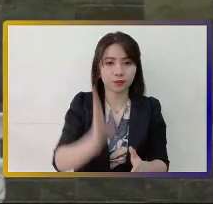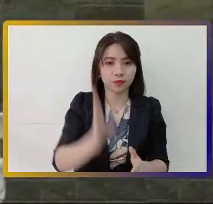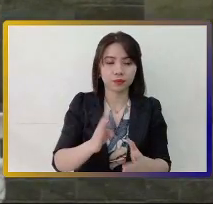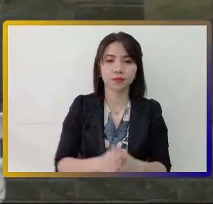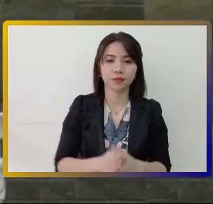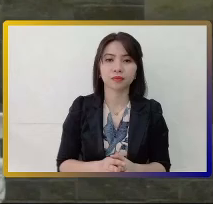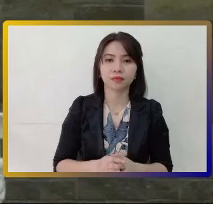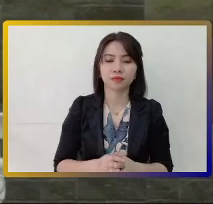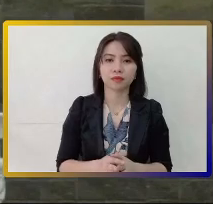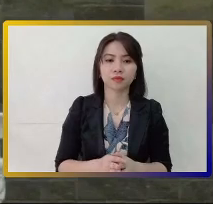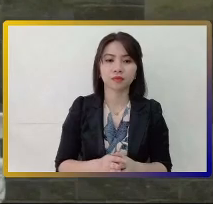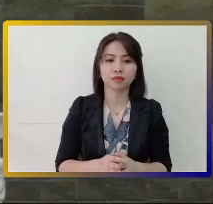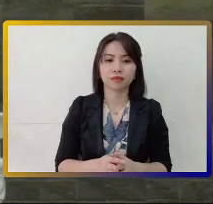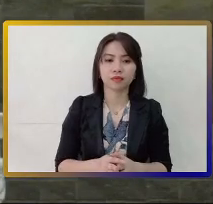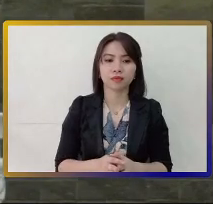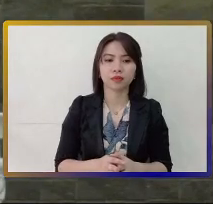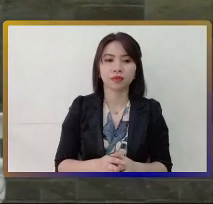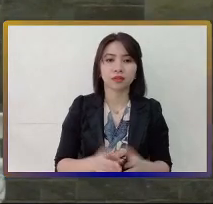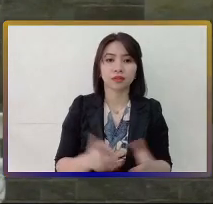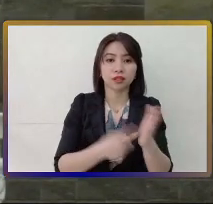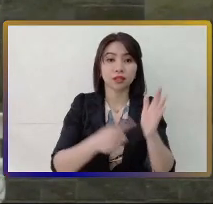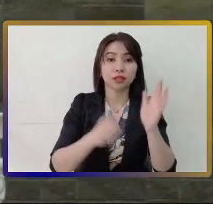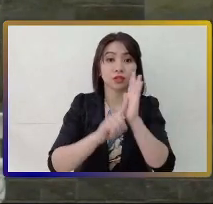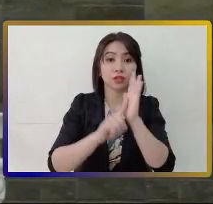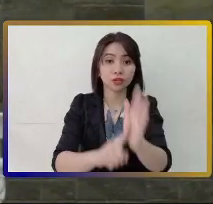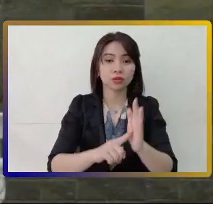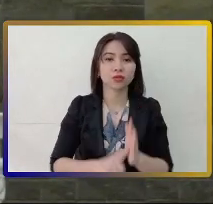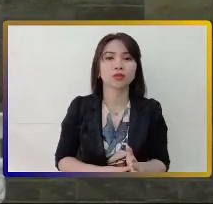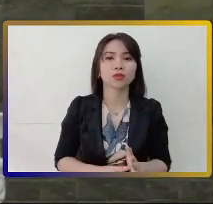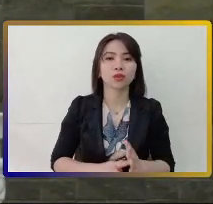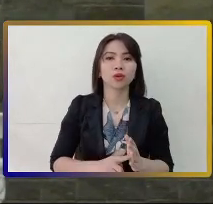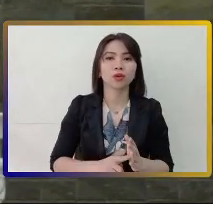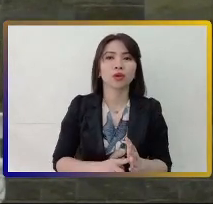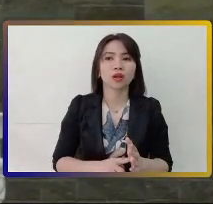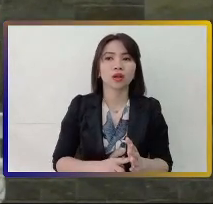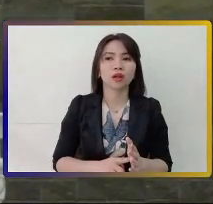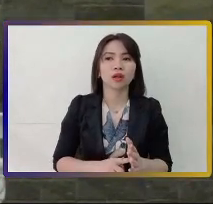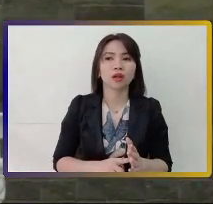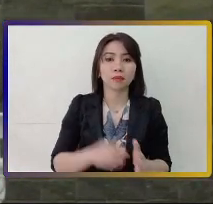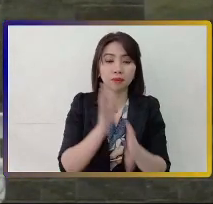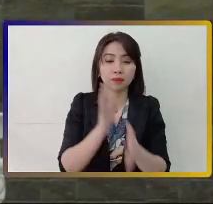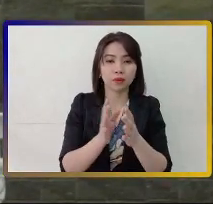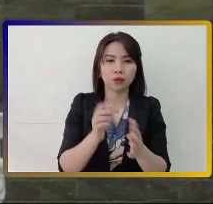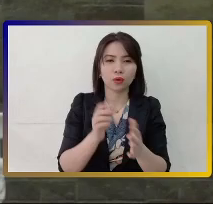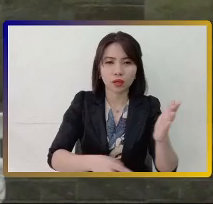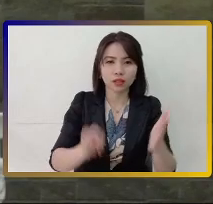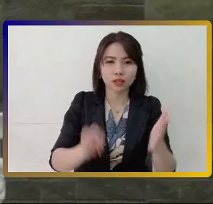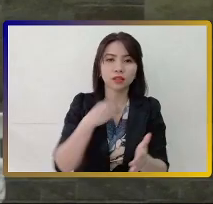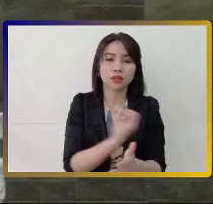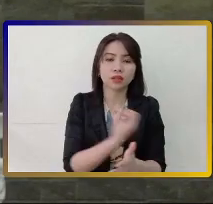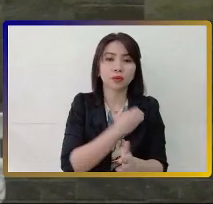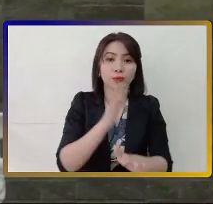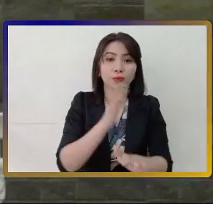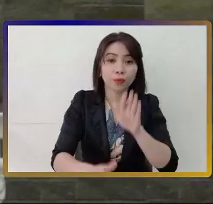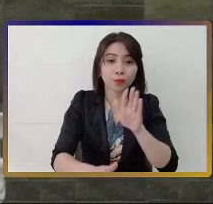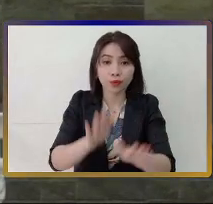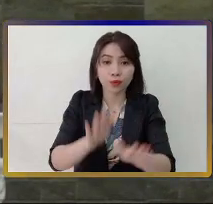the manifestation is always in our walk and also in our